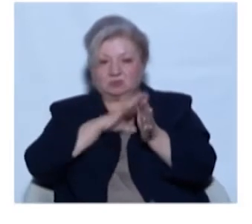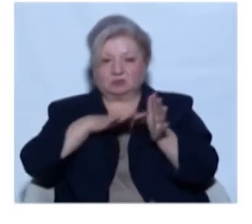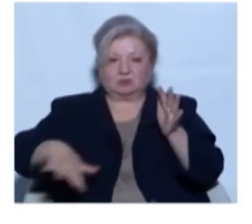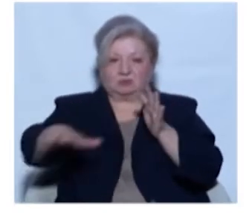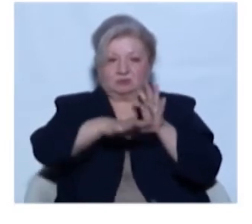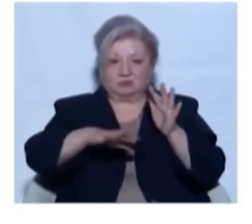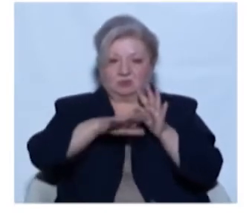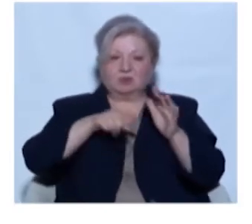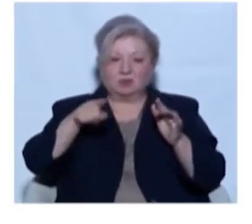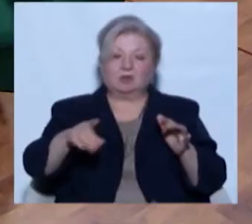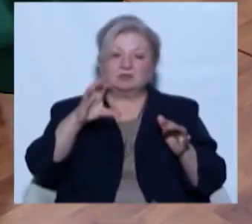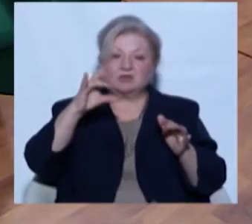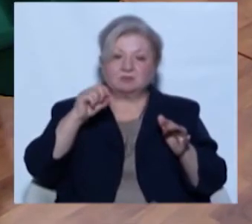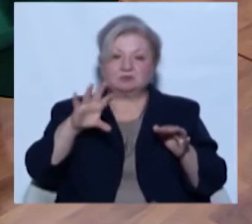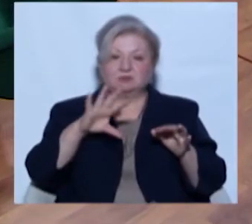ტერიტორიაზე და